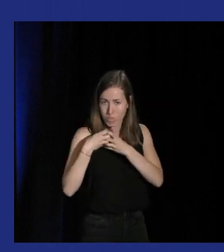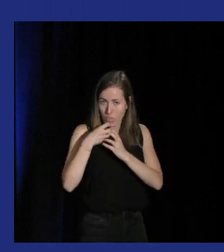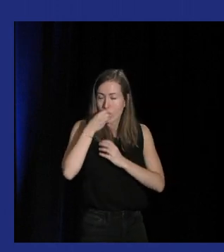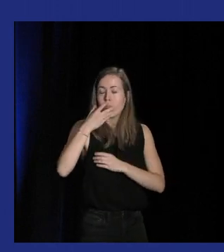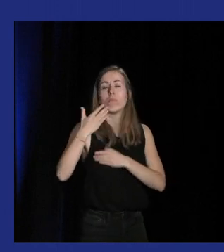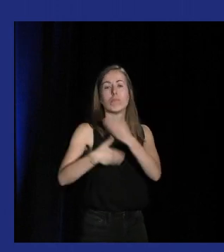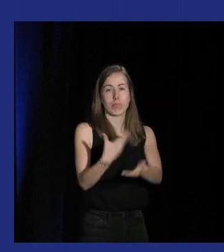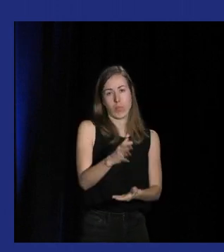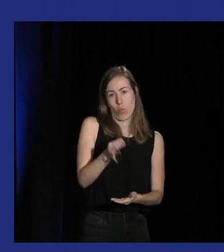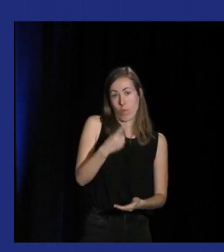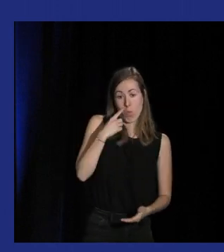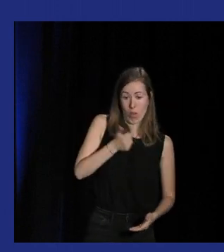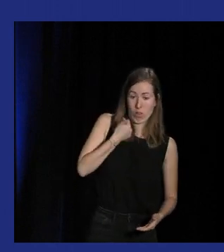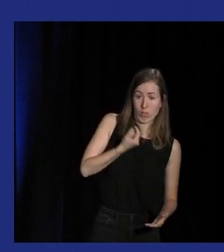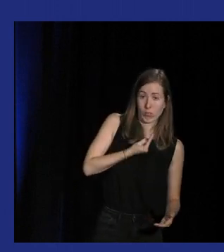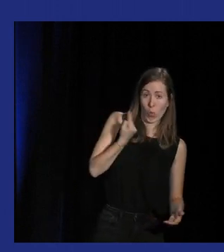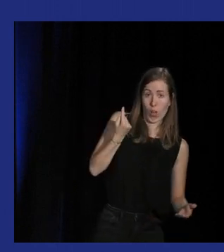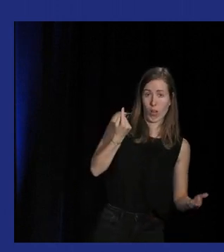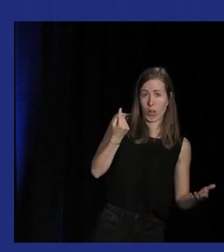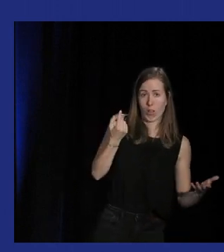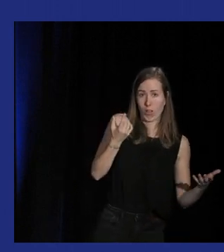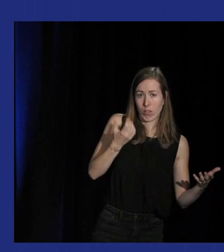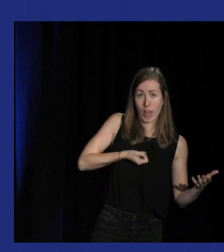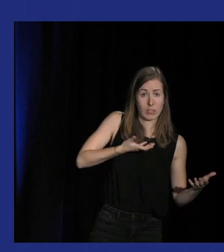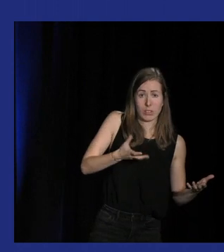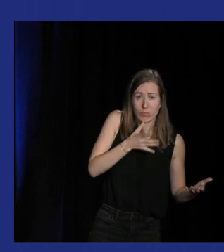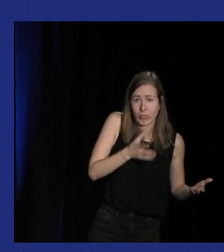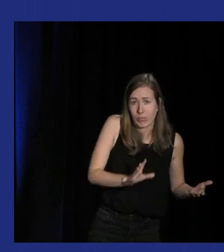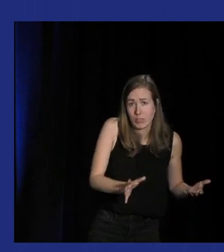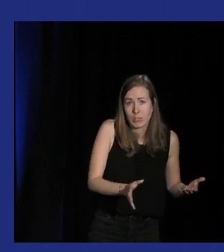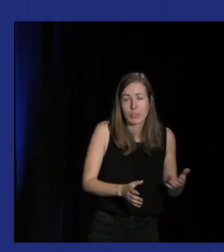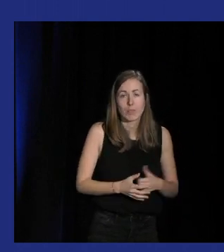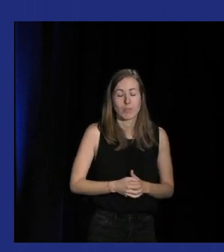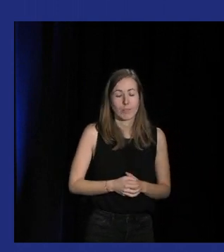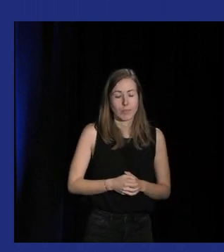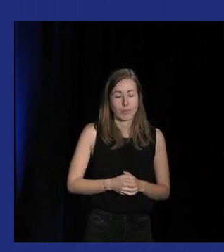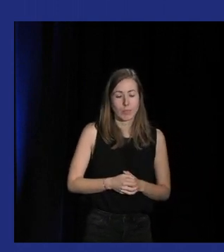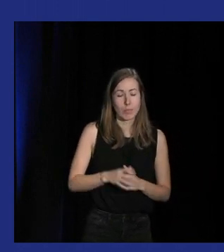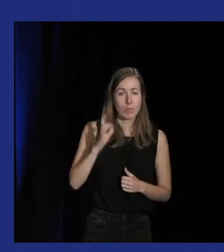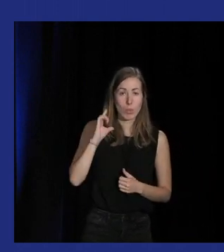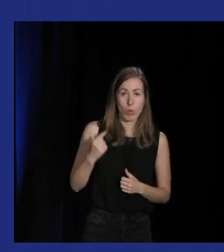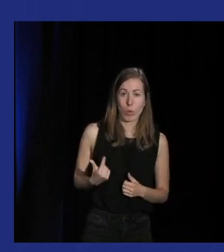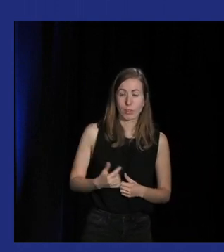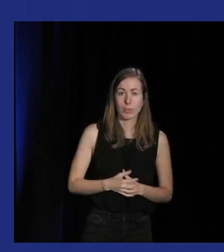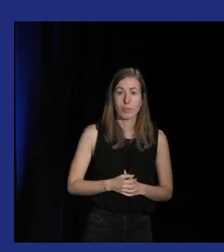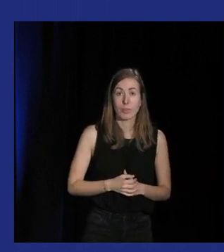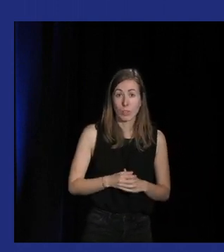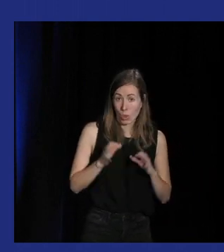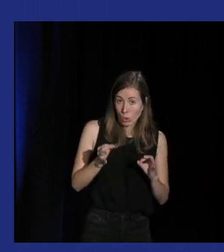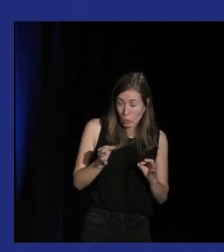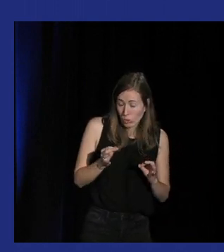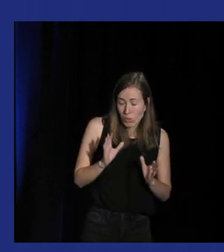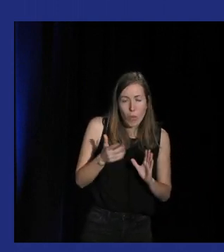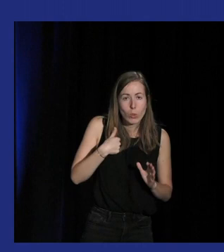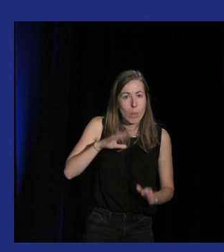l'artiste soit le plus autonome possible pour pas perdre de temps complètement et même des fois en fait nous on va entendre que ça marche pas